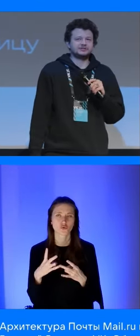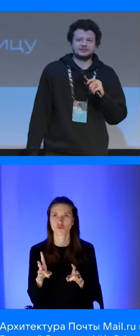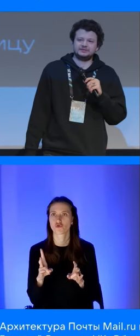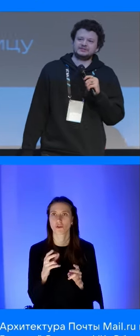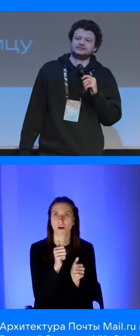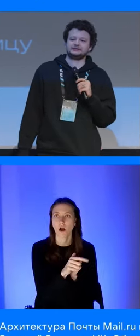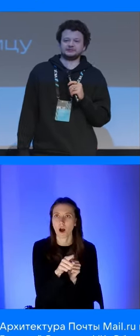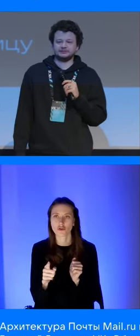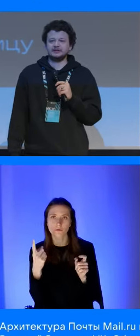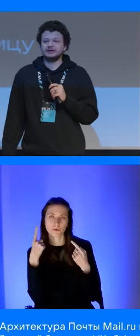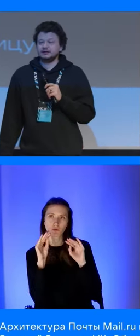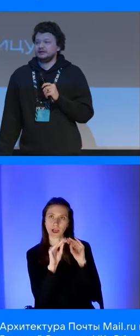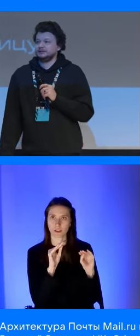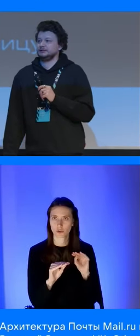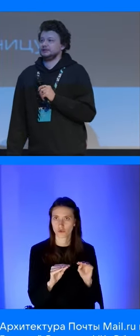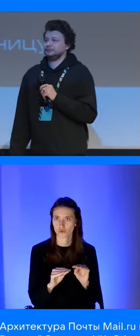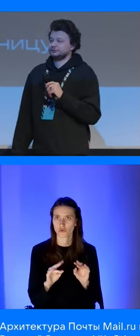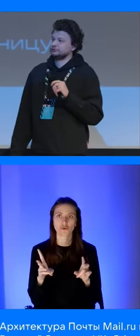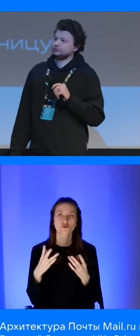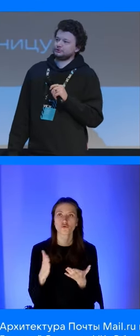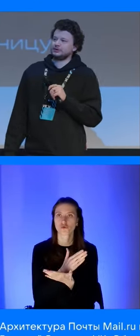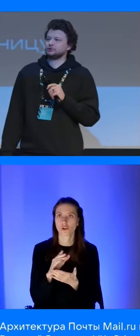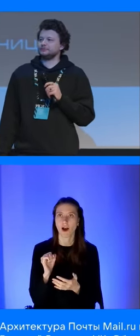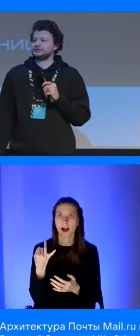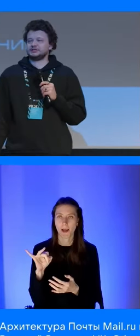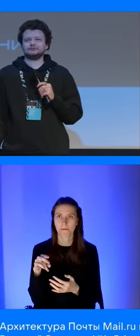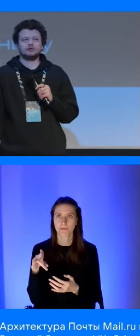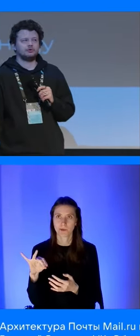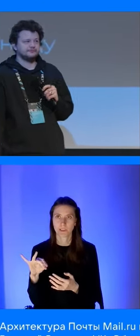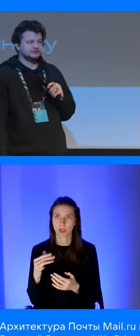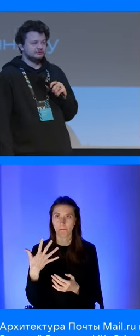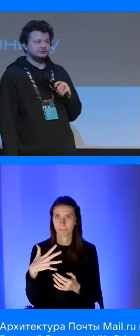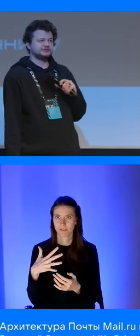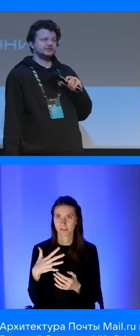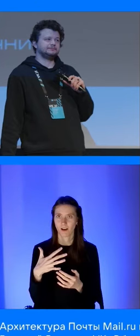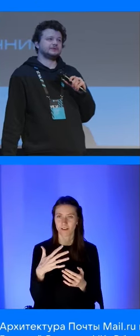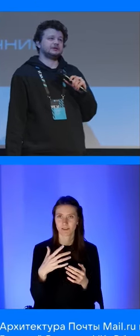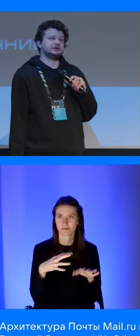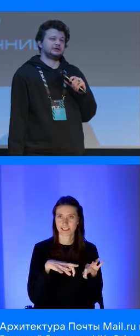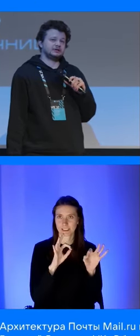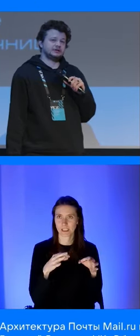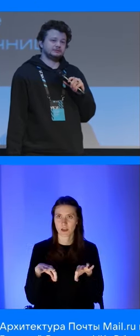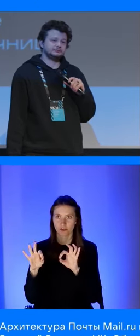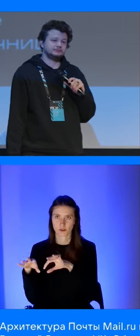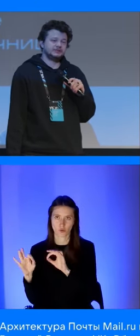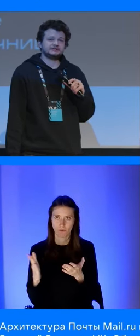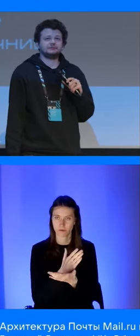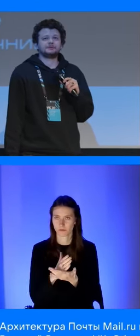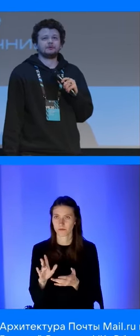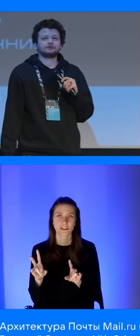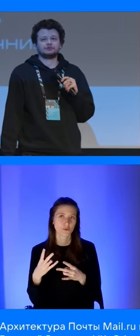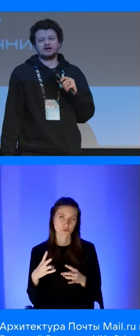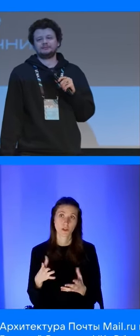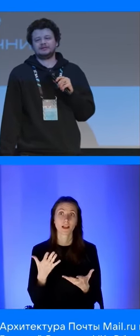разбивать API-шки на 50 сервисов, потому что будет очень большой административный налог. Ну и в целом, если